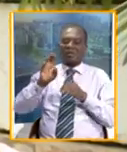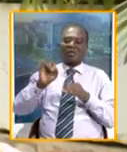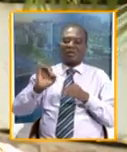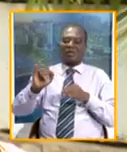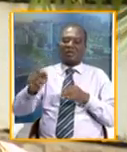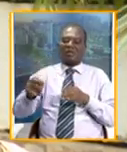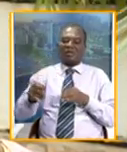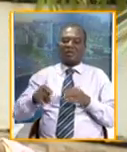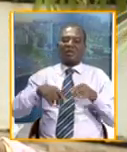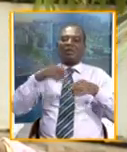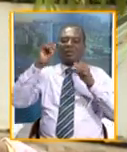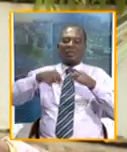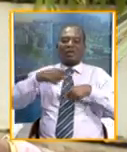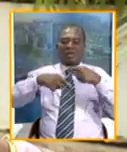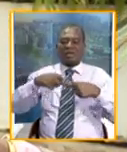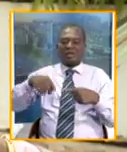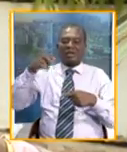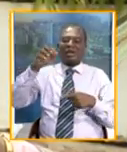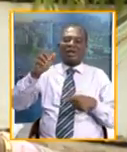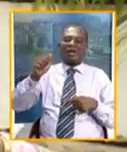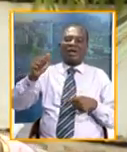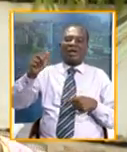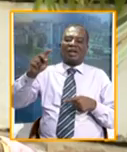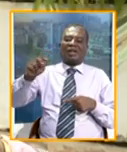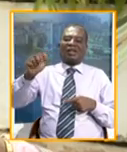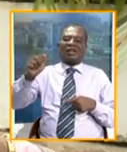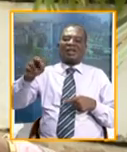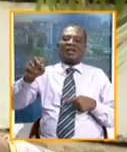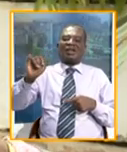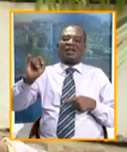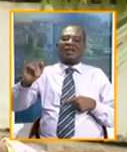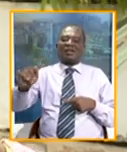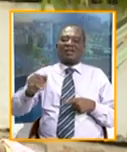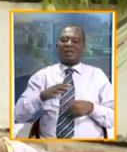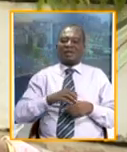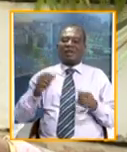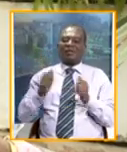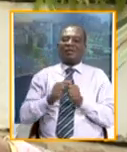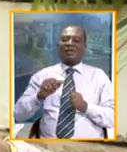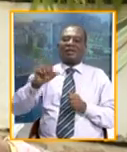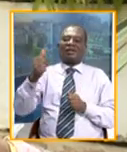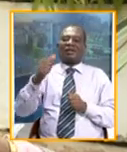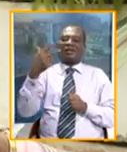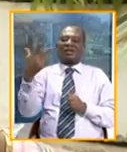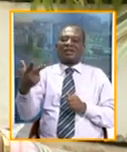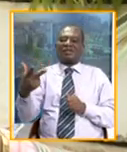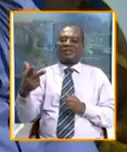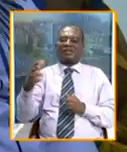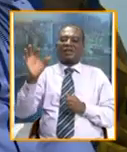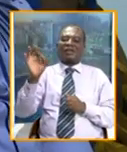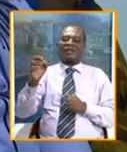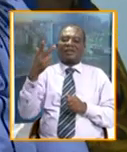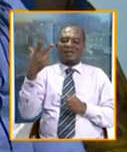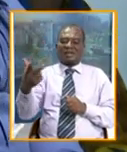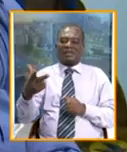à l'ANARECI à travers différents canaux, notamment le 1393, qui est le numéro vert que nous mettons à leur disposition.